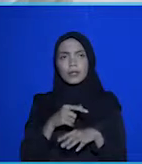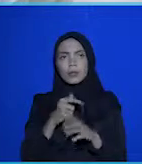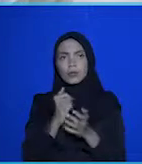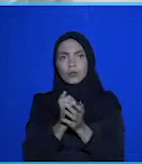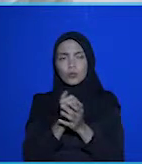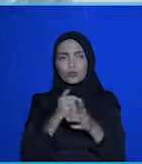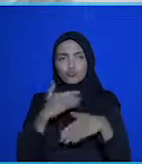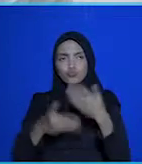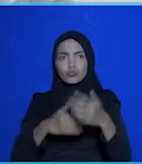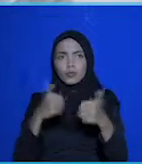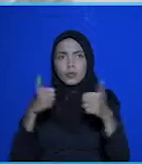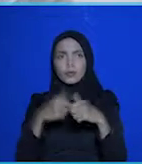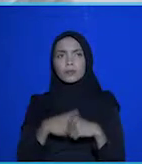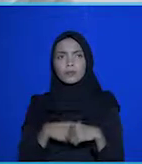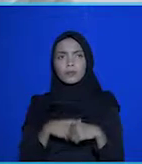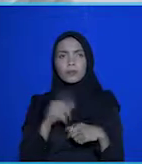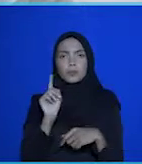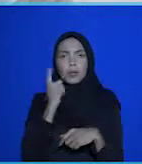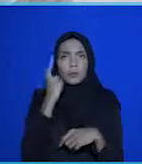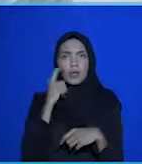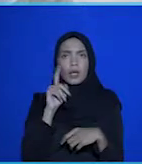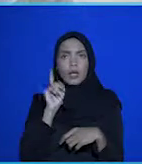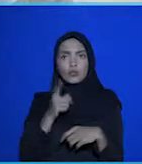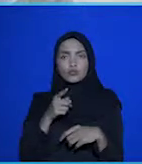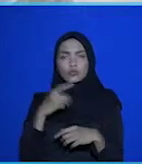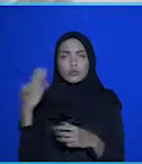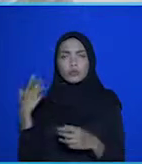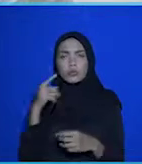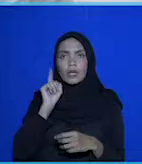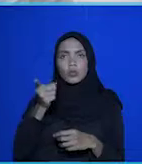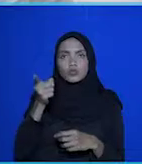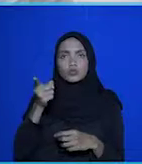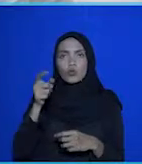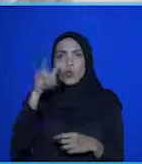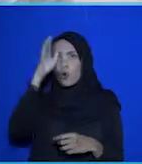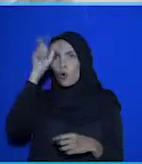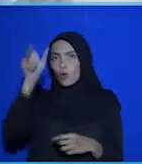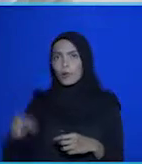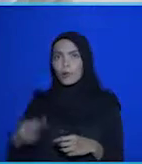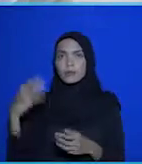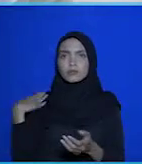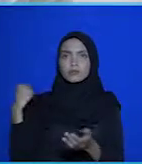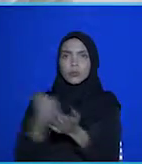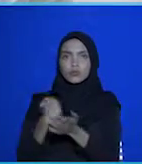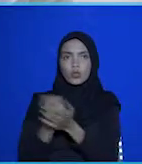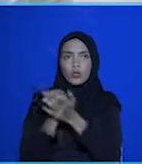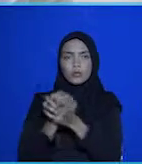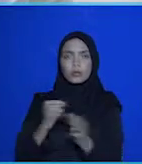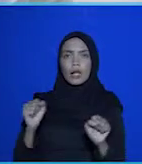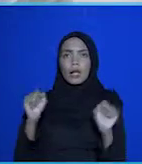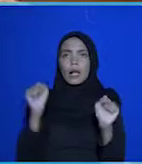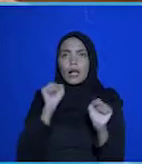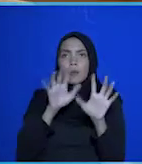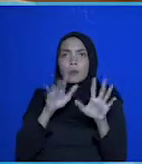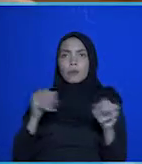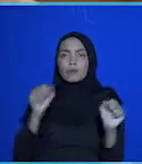pelaksanaan penanganan darurat itu, ya pertama kita harus tunjuk dulu komandan tanggap daruratnya. Ya, kita